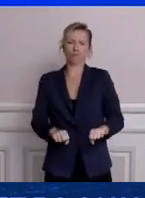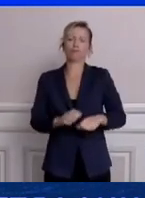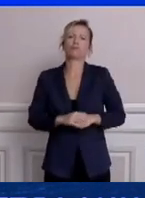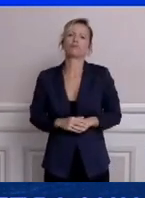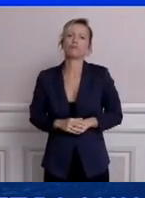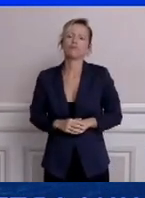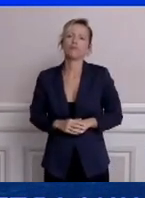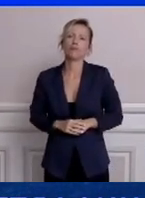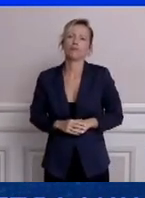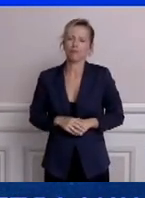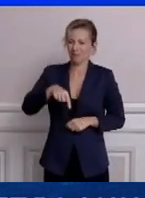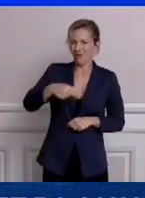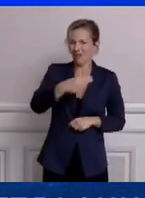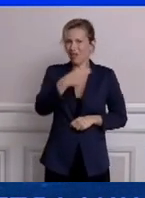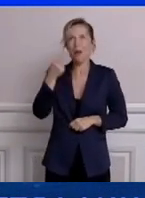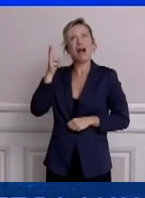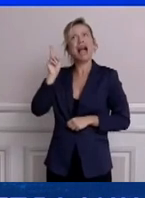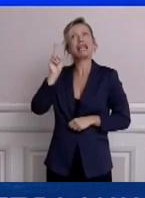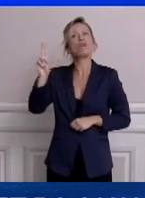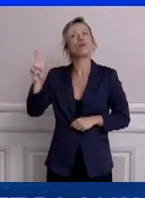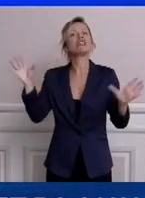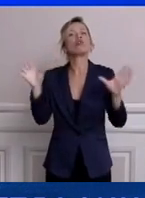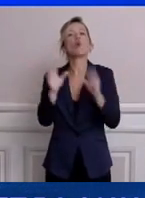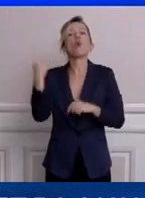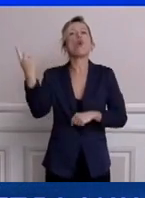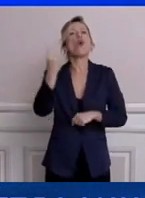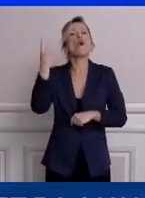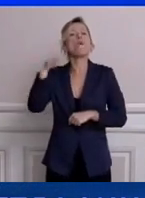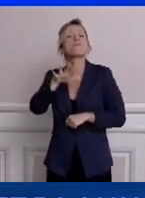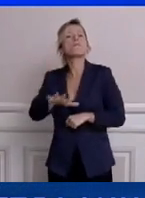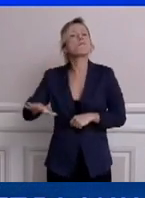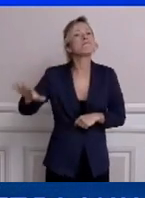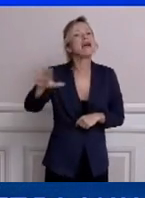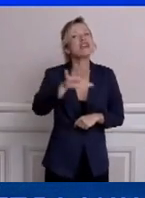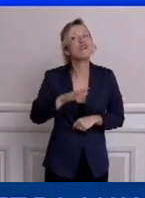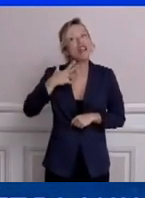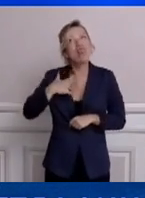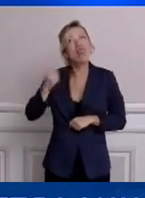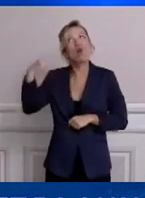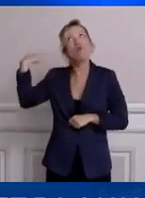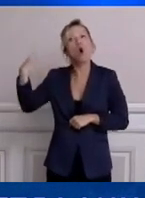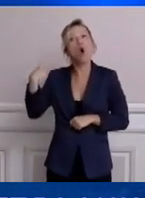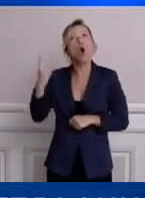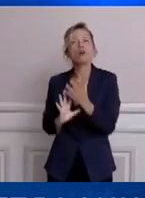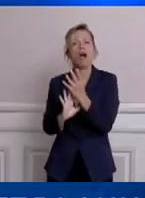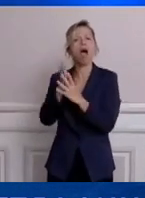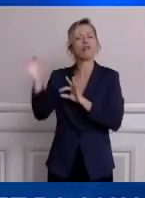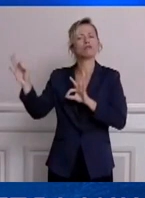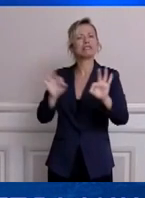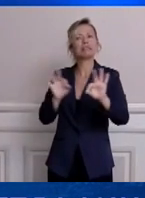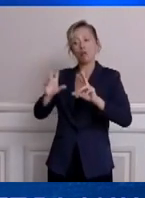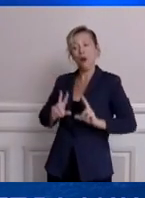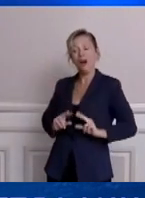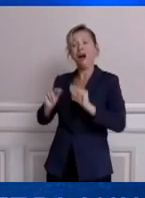μας για περιφερειάρχες οι οποίοι μπορούν να υπηρετήσουν το δικό μας αναπτυξιακό όραμα, πιστεύω ότι αποκτά μια